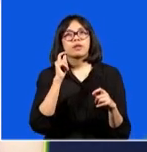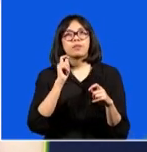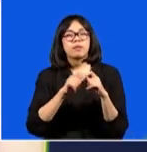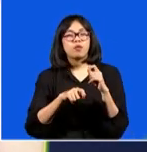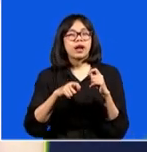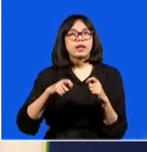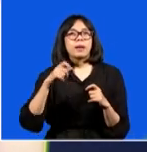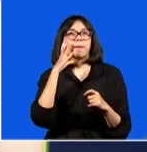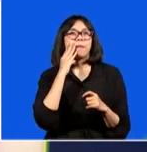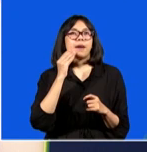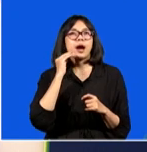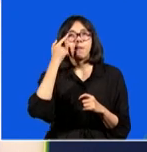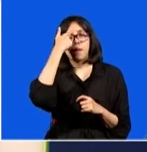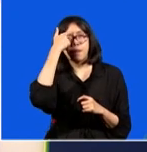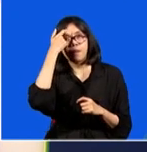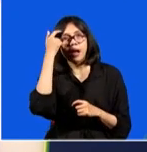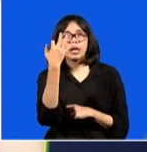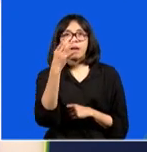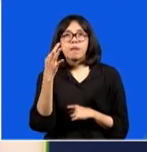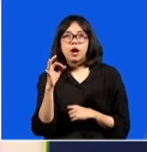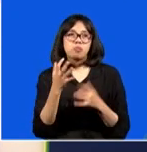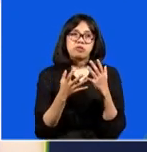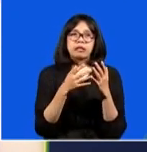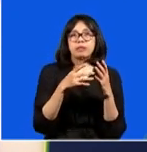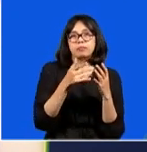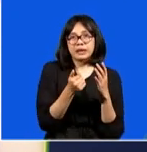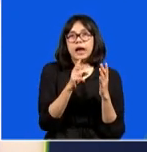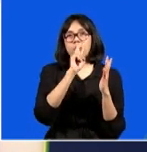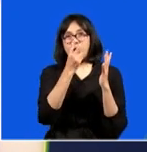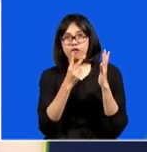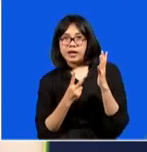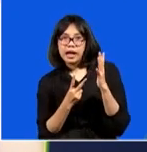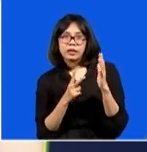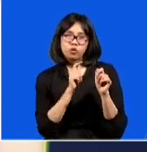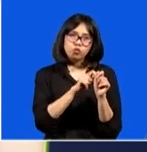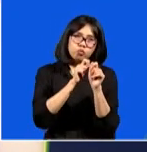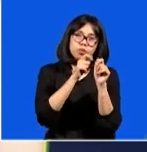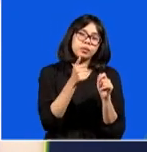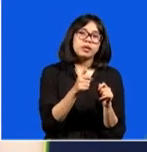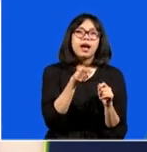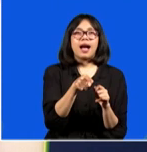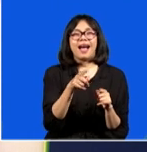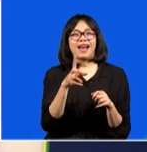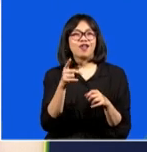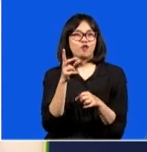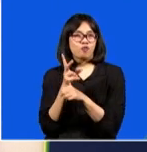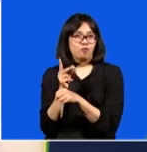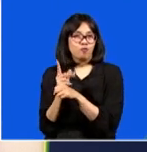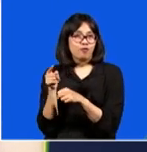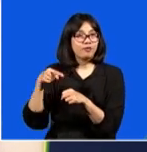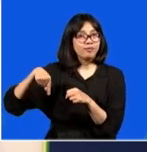experience untuk setiap anak dan itu adalah proses yang sangat indah di mana setiap guru juga bisa selalu